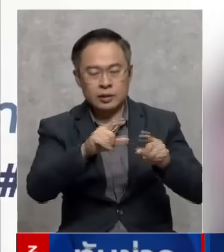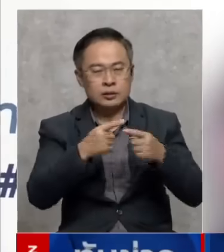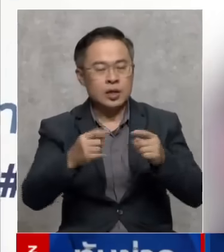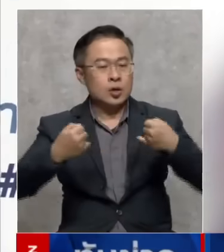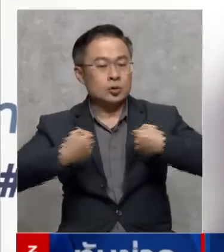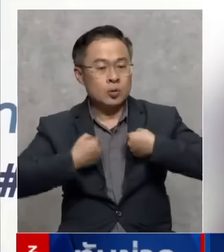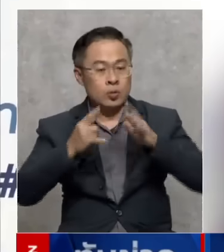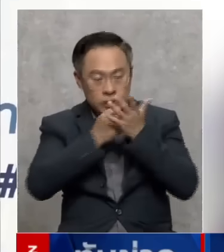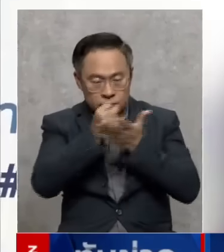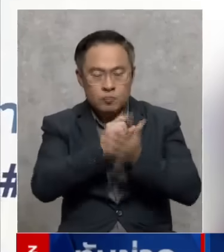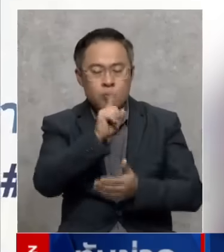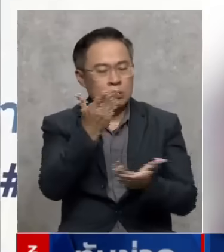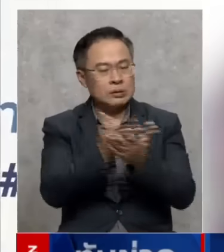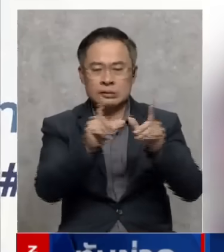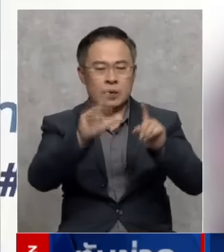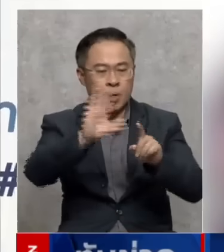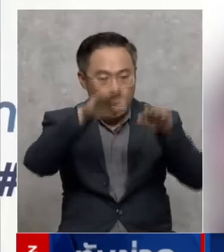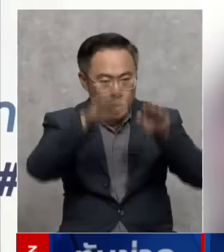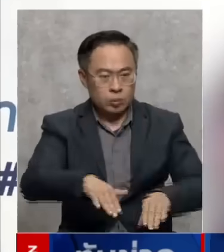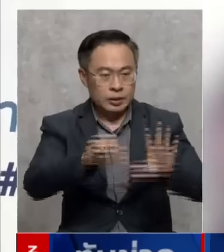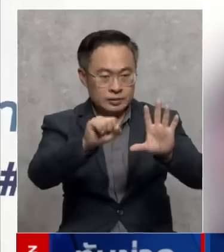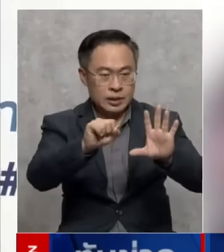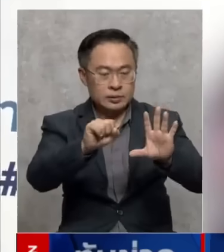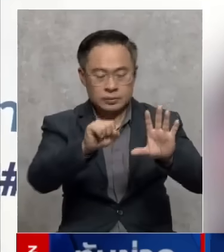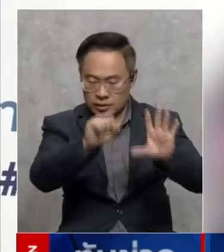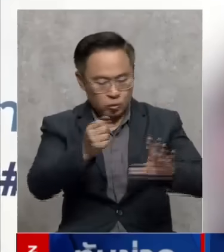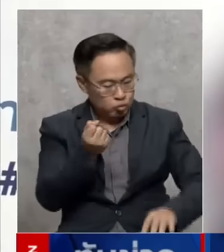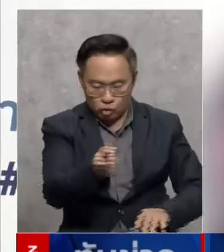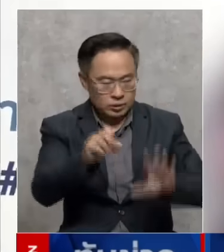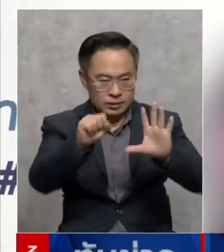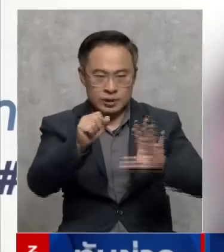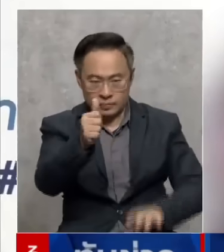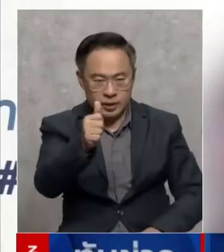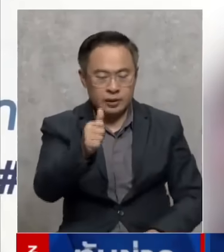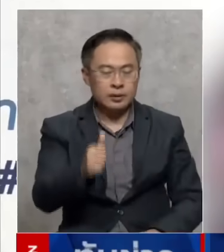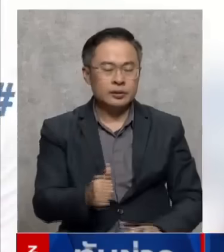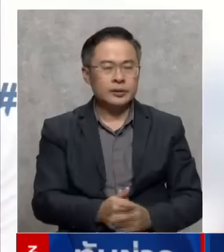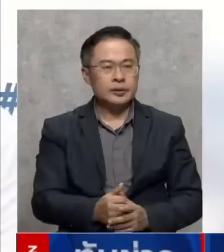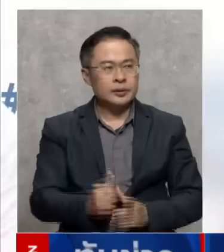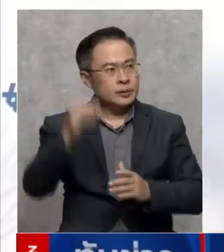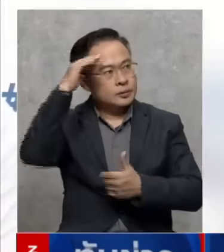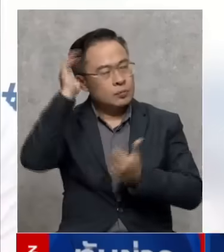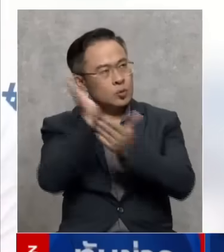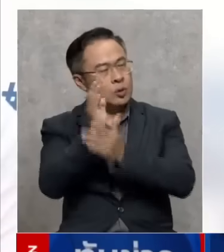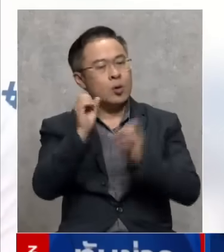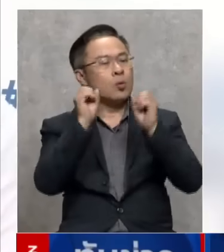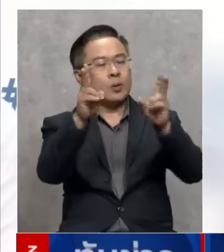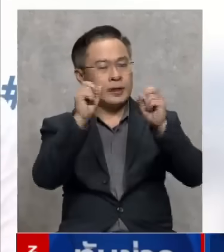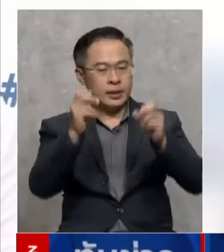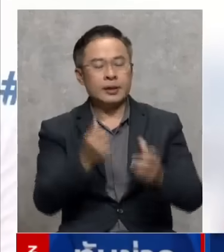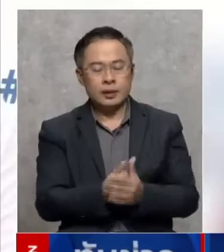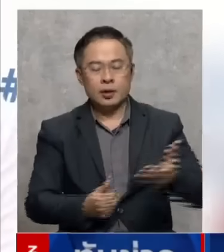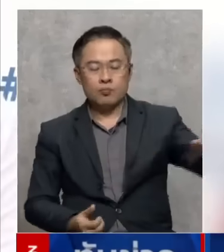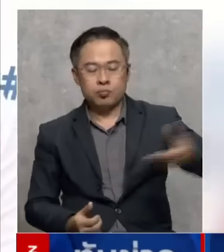เลยแต่หลังจากที่มีการจ่ายเงินกันแล้วอ่ะครับปรากฏว่าตำรวจปราบปรามยาเสพติดที่ไปร่วมจับกุมด้วยคือเหมือนกับว่า